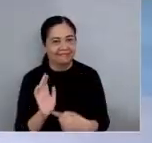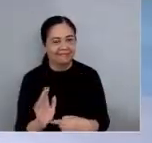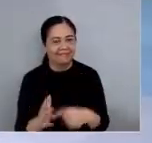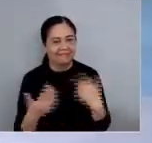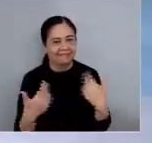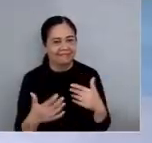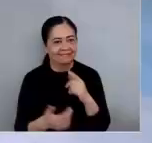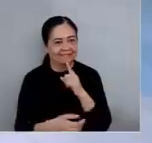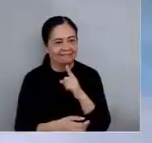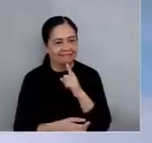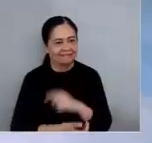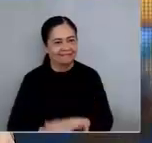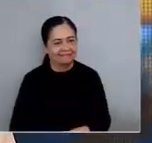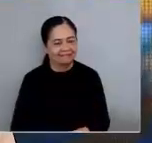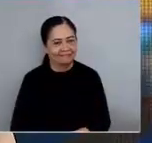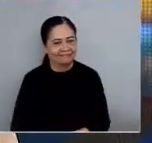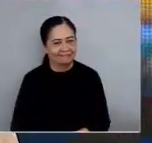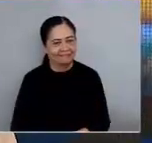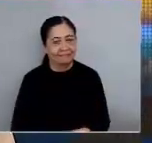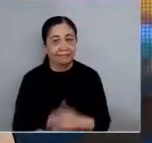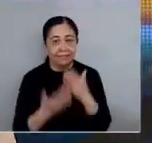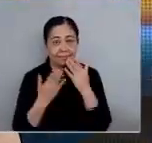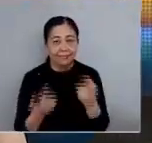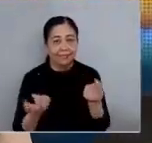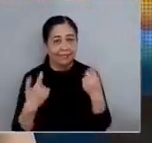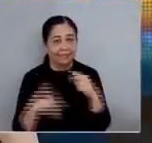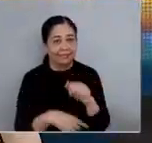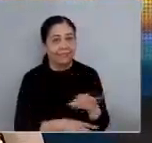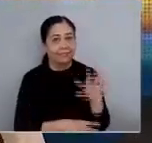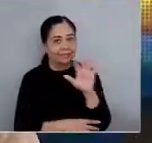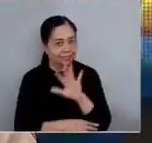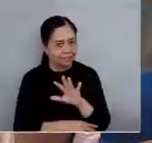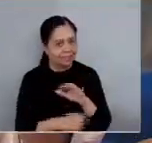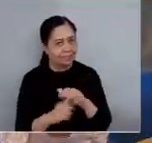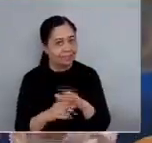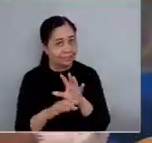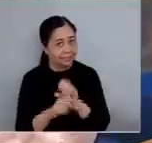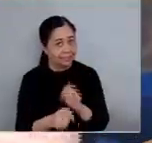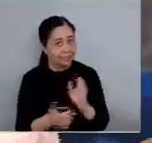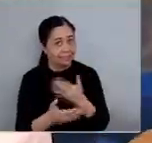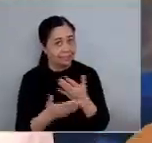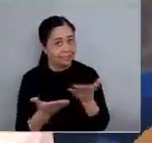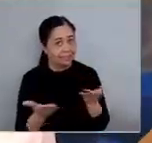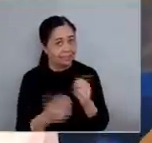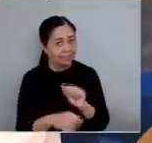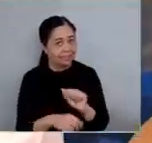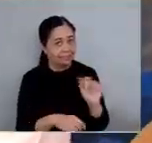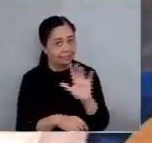ang galing. Thanks so much for coming this morning. Okay. Saka, sanay ka ba kumanta ng ganito kaaga?